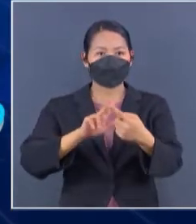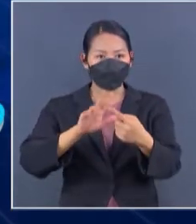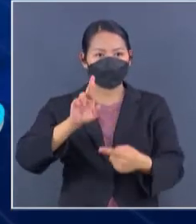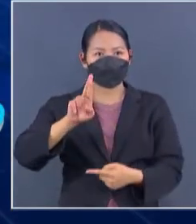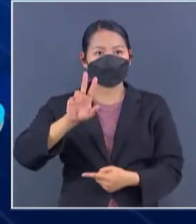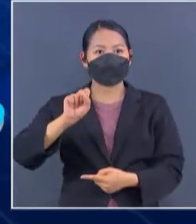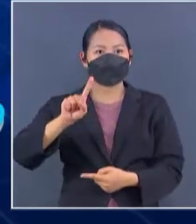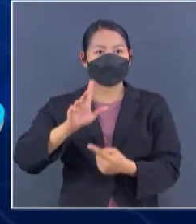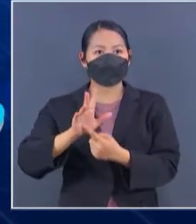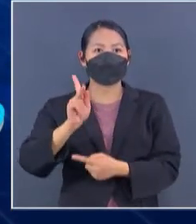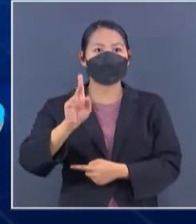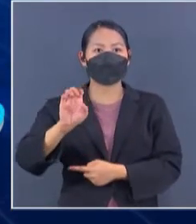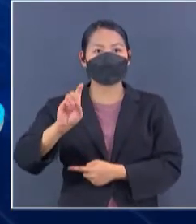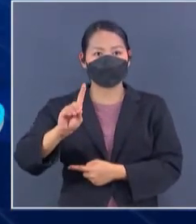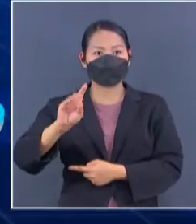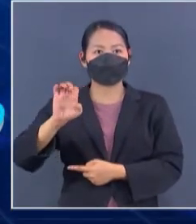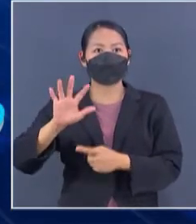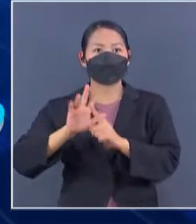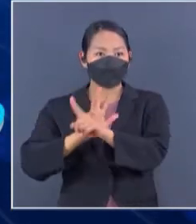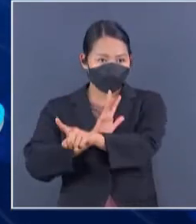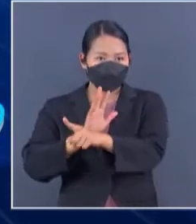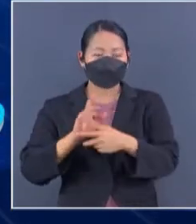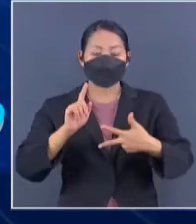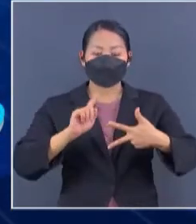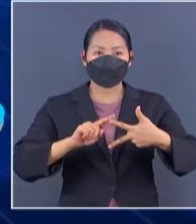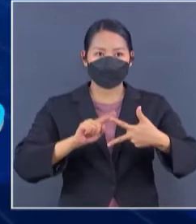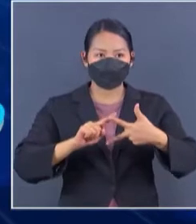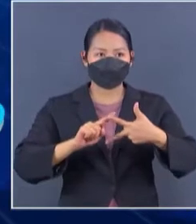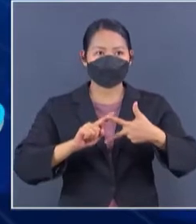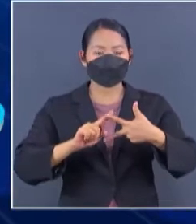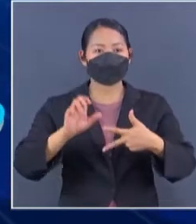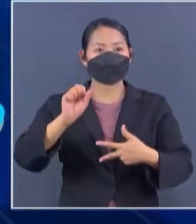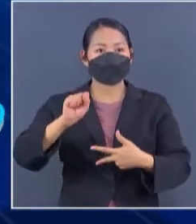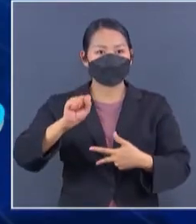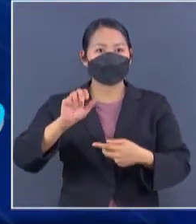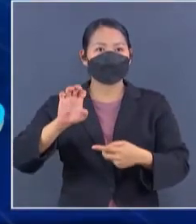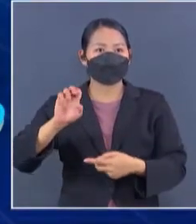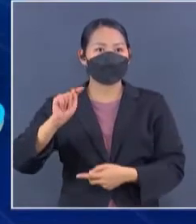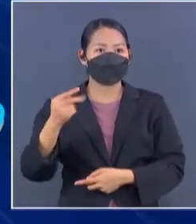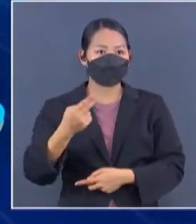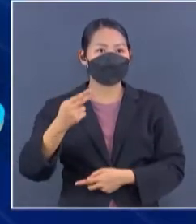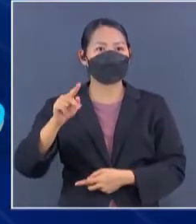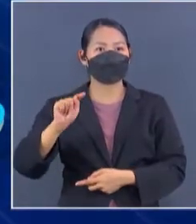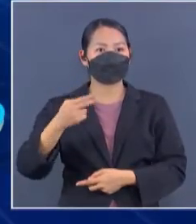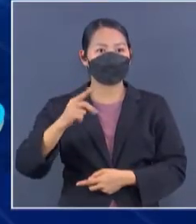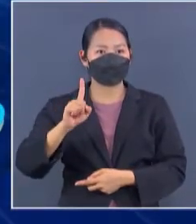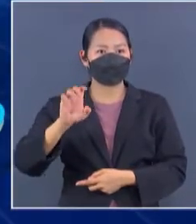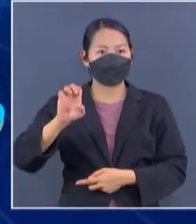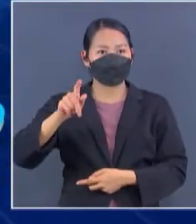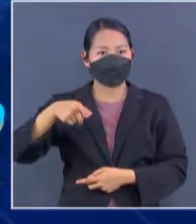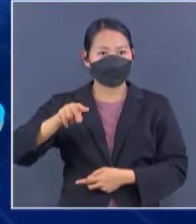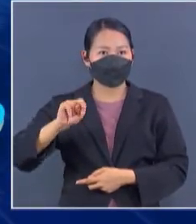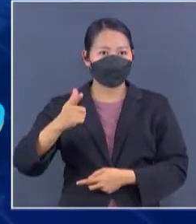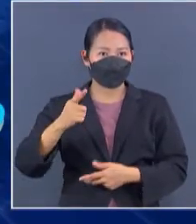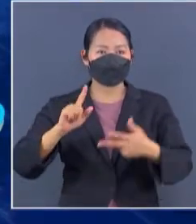องสารวัตรปราบปรามดาบตำรวจสิทธิพงษ์เชื้อมากและสิบตำรวจโทสลันชัยคีรีนะครับเป็นผู้บังคับหมู่งานปราบปราม